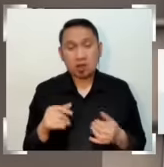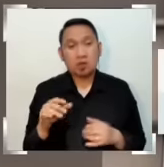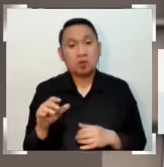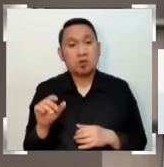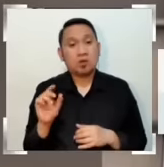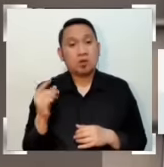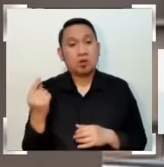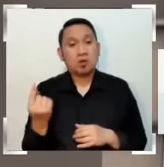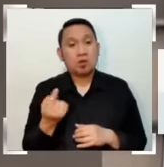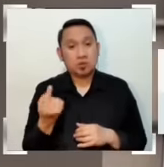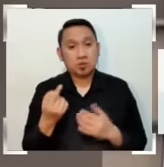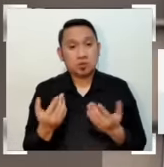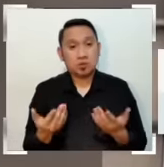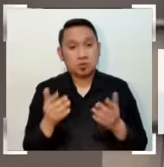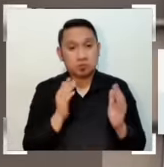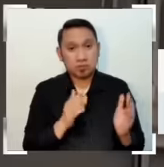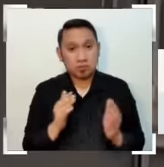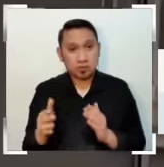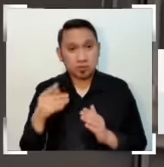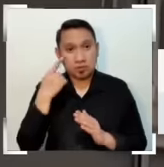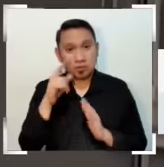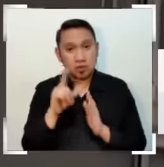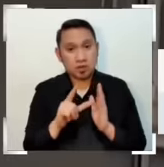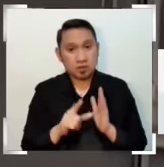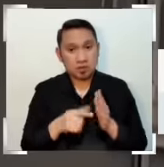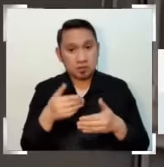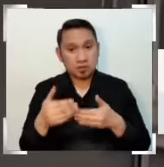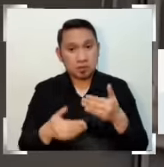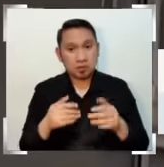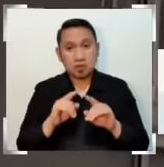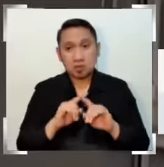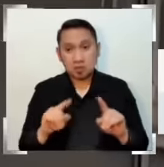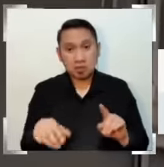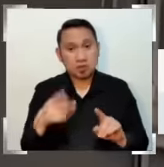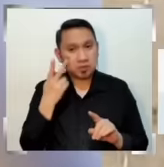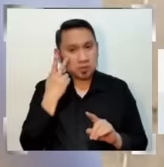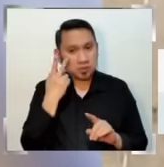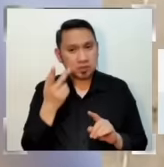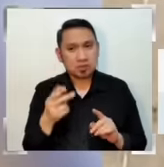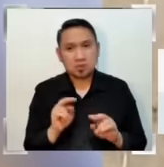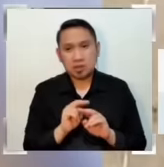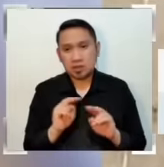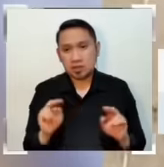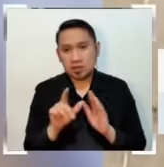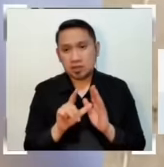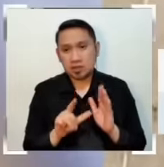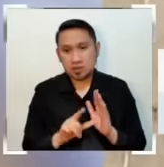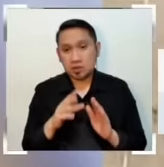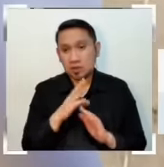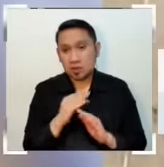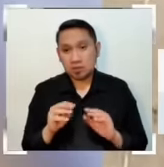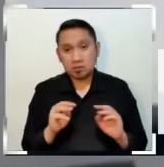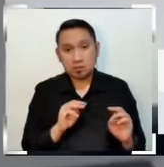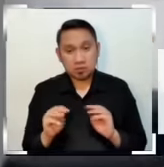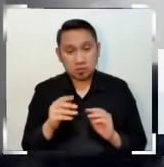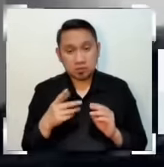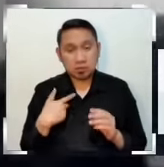ang nag-aasikaso ng mga legal na aksyon pero may tinitingnan ding non-legal options. Gumagalaw naman daw ito bagamat matatagalan